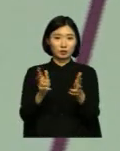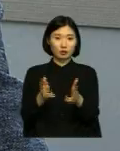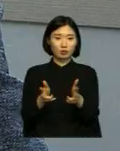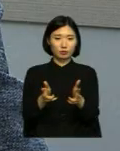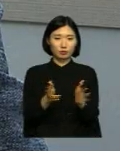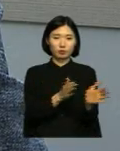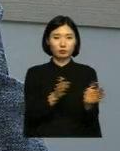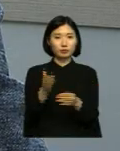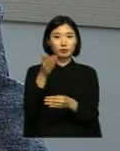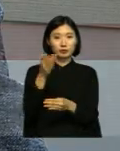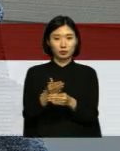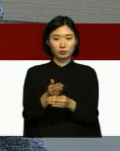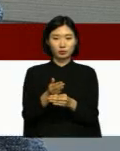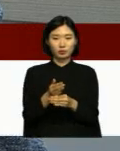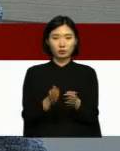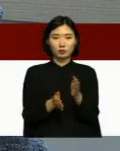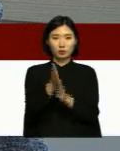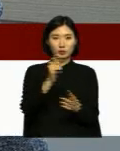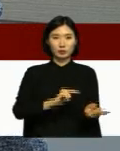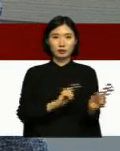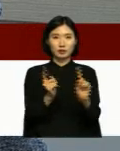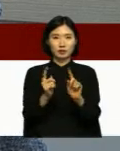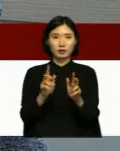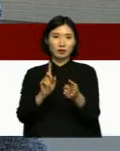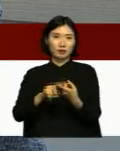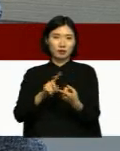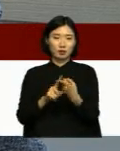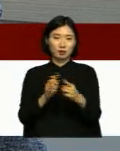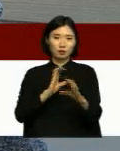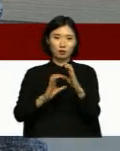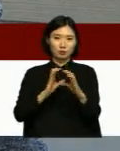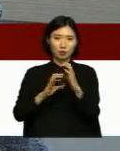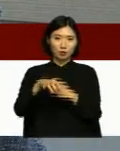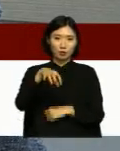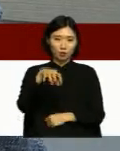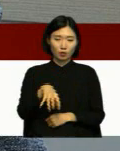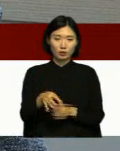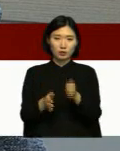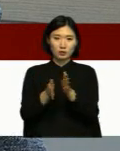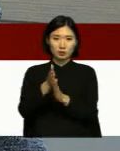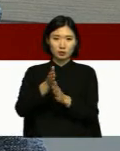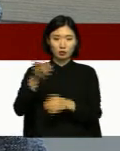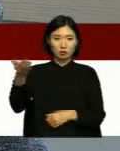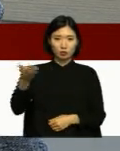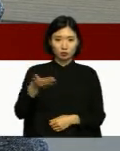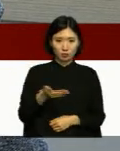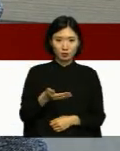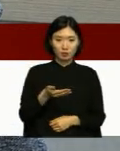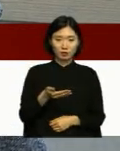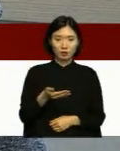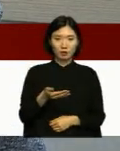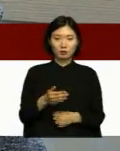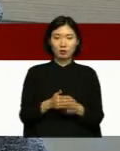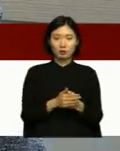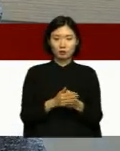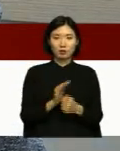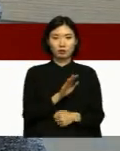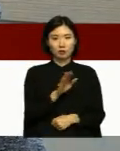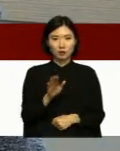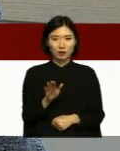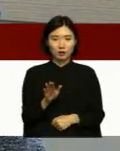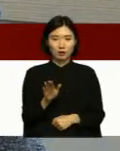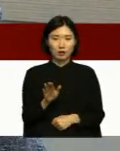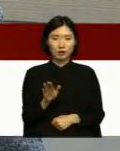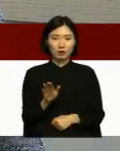있습니다. 도시재생에 대한 교육, 커뮤니티 공간을 시에서 마련한다고 했기 때문에 저희가 겸사겸사